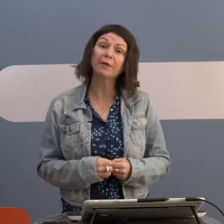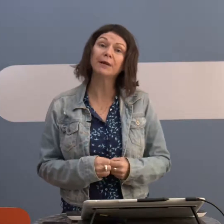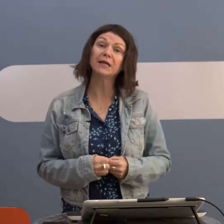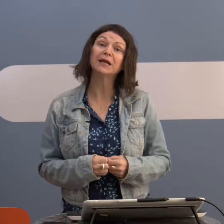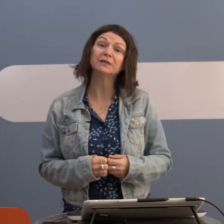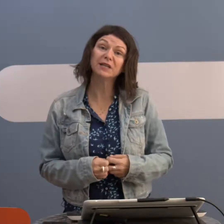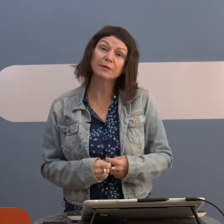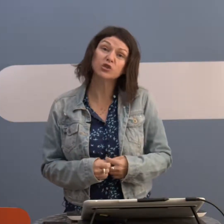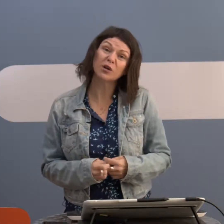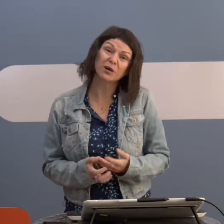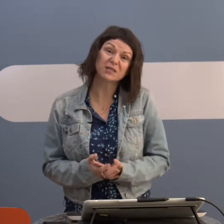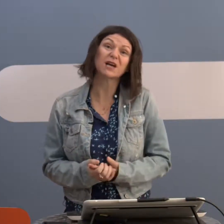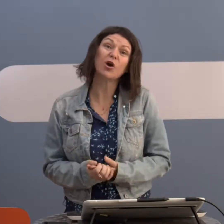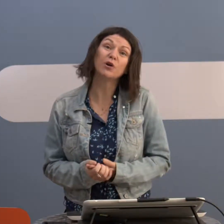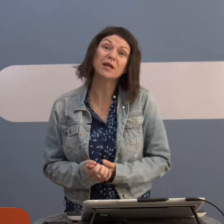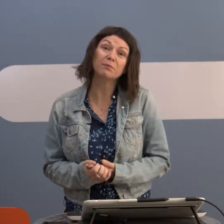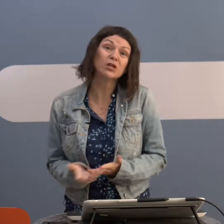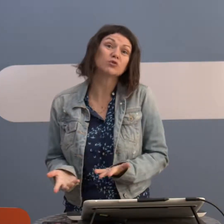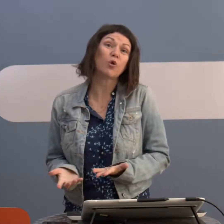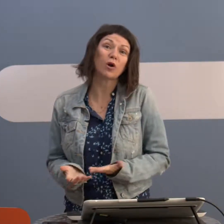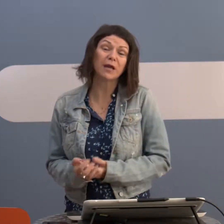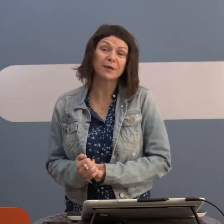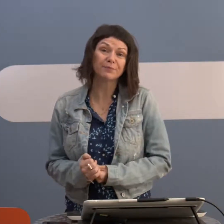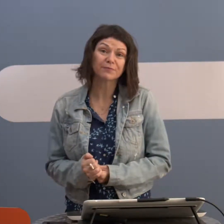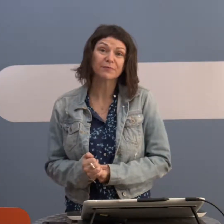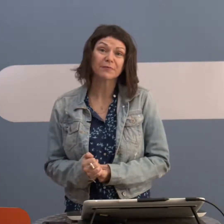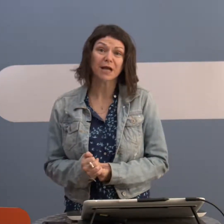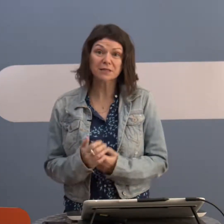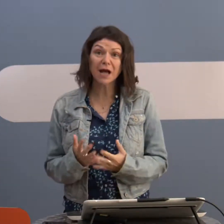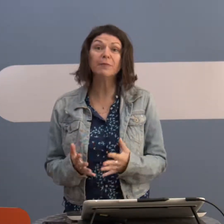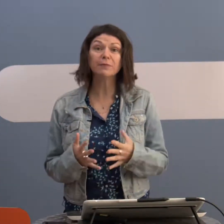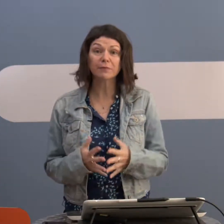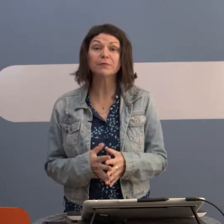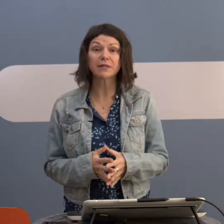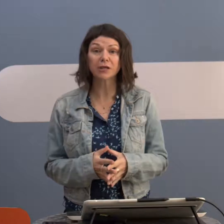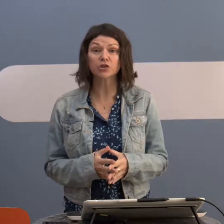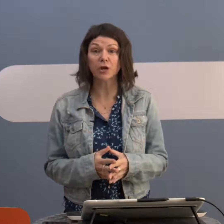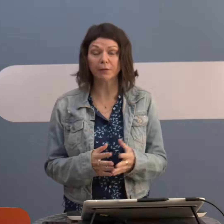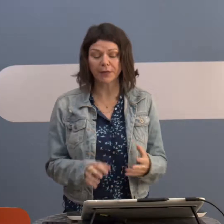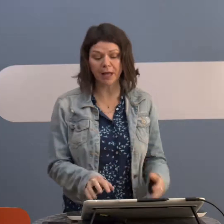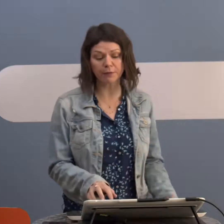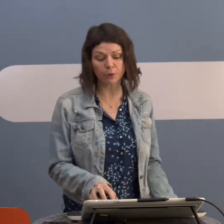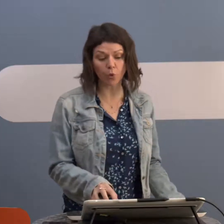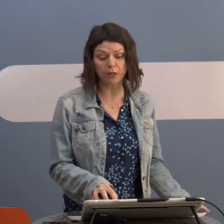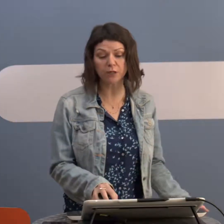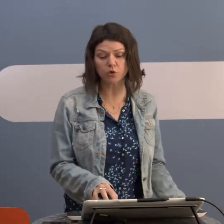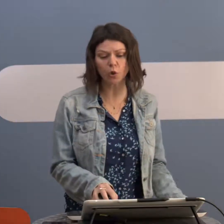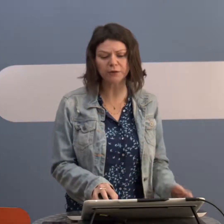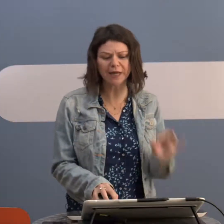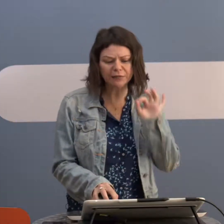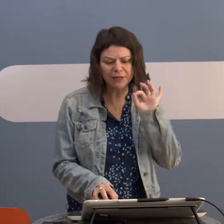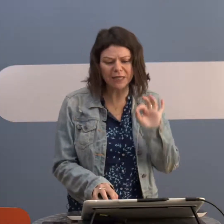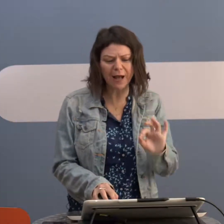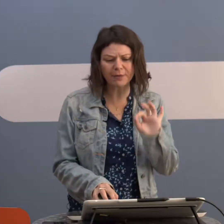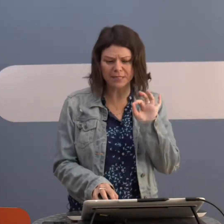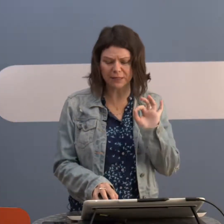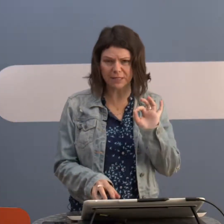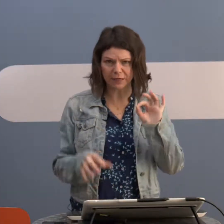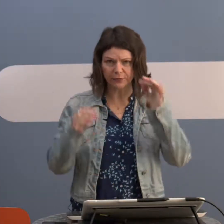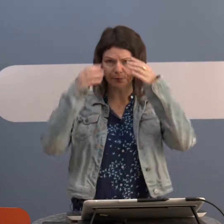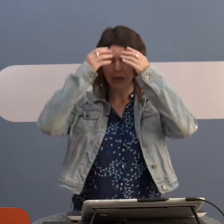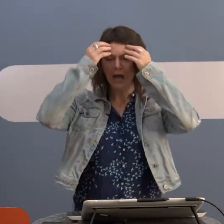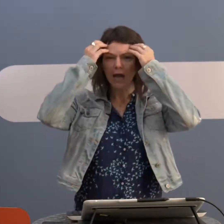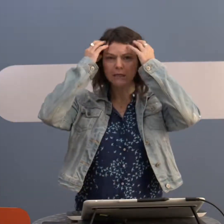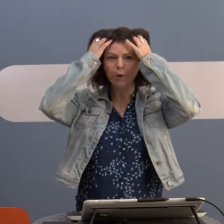ששומרת גם על ילדים שהם חסרי אונים, מי ישמור עליהם. אז גם יש אמנה מיוחדת לזכויות הילד, וניגע בזה